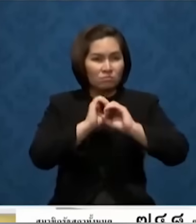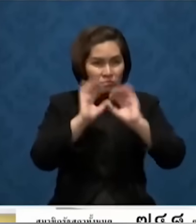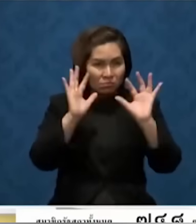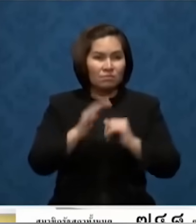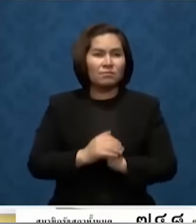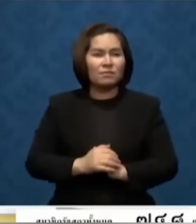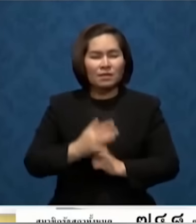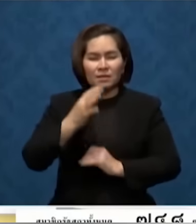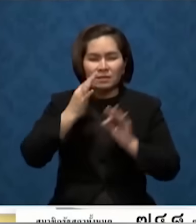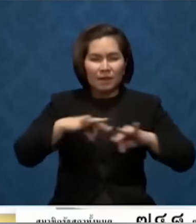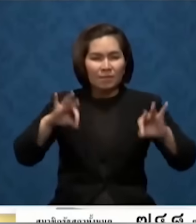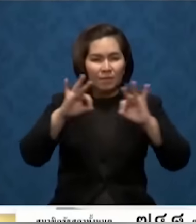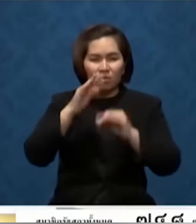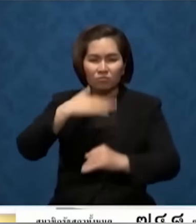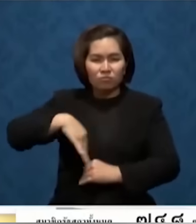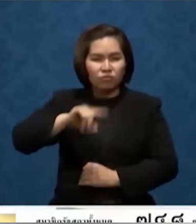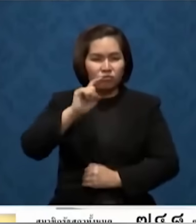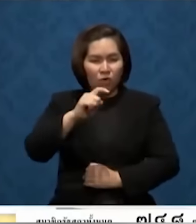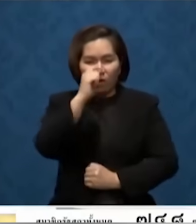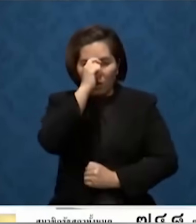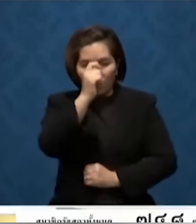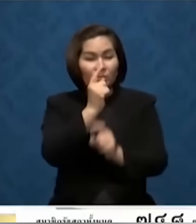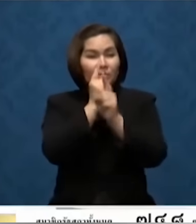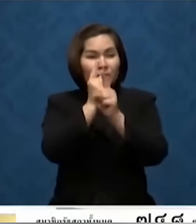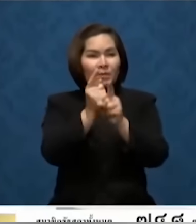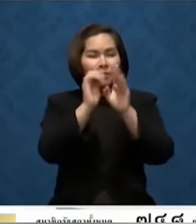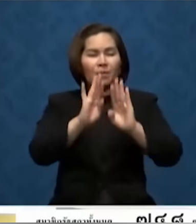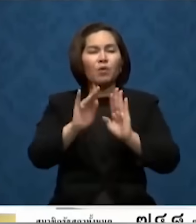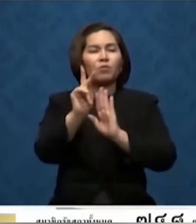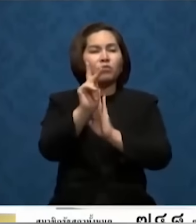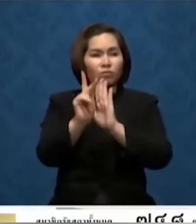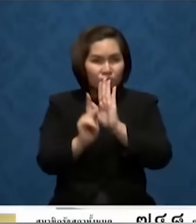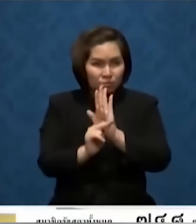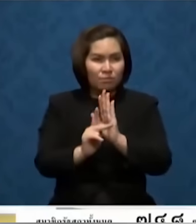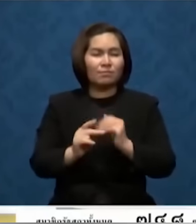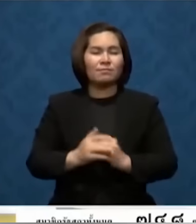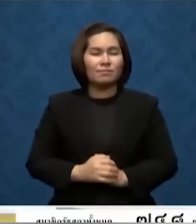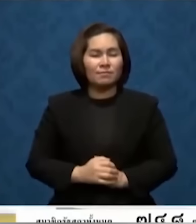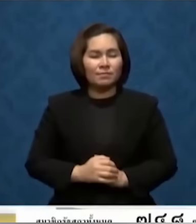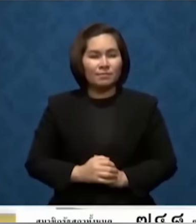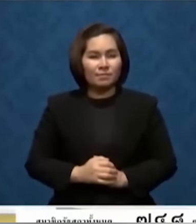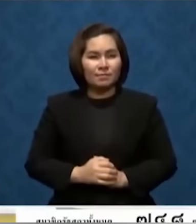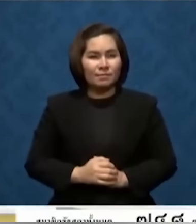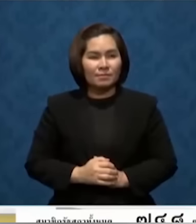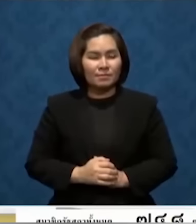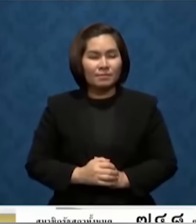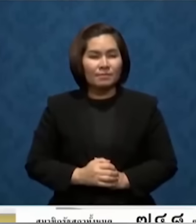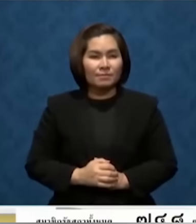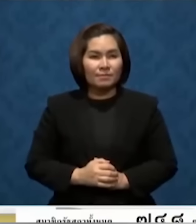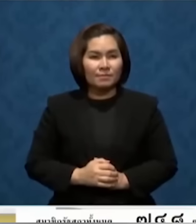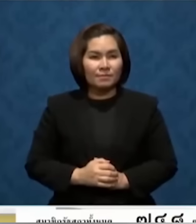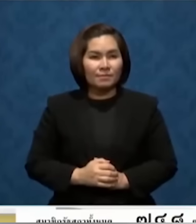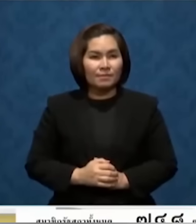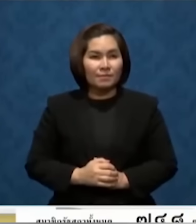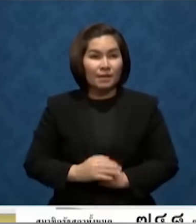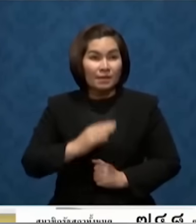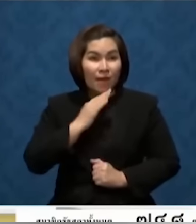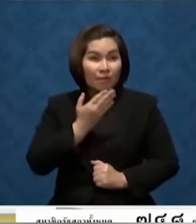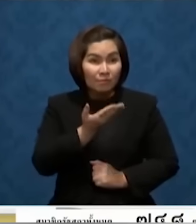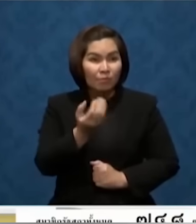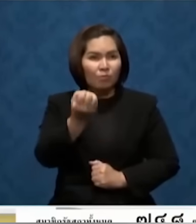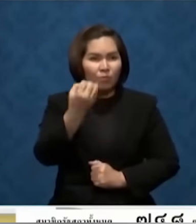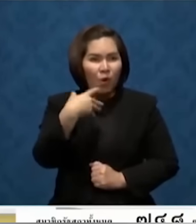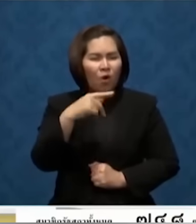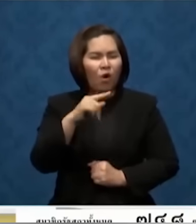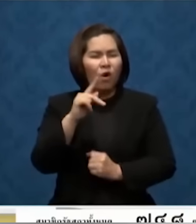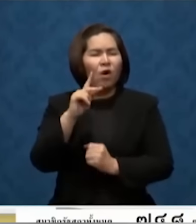ราต้องเคารพที่กฎหมายได้ระบุไว้เราเองนะครับถ้าท่านบอกว่าข้อบังคับนี้ขัดต่อรัฐธร